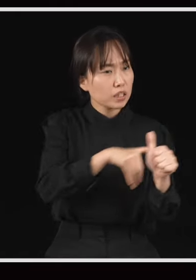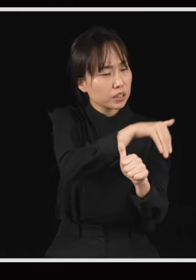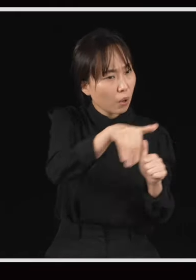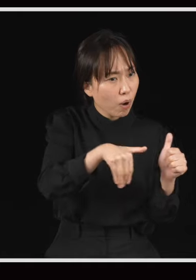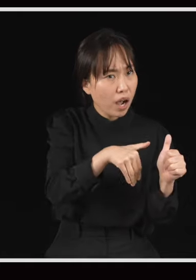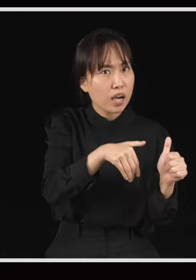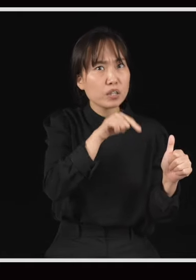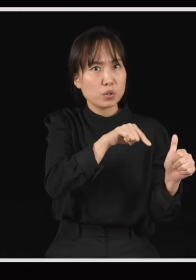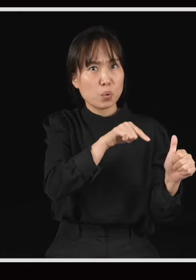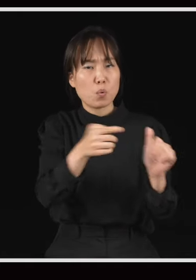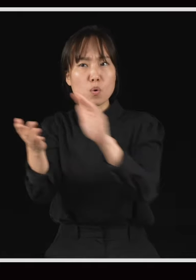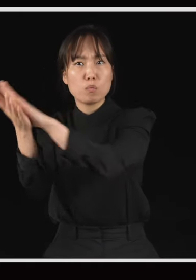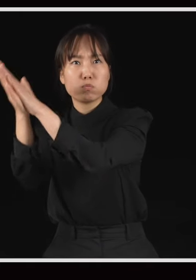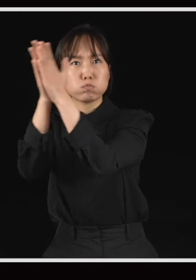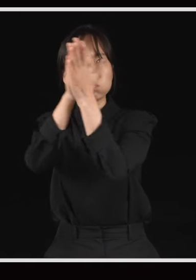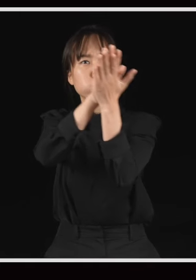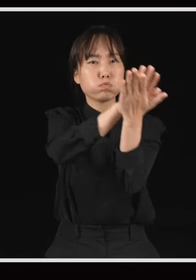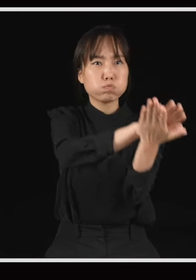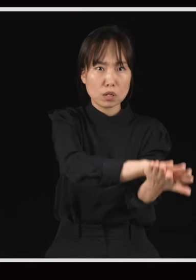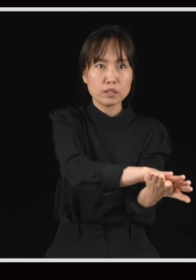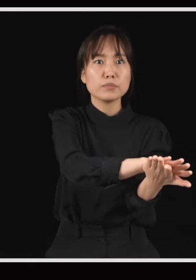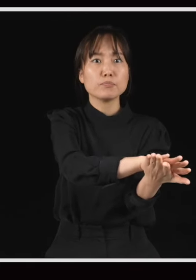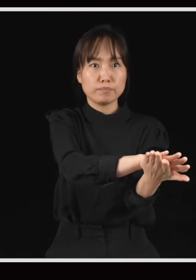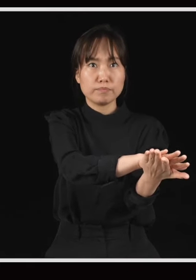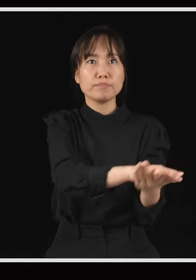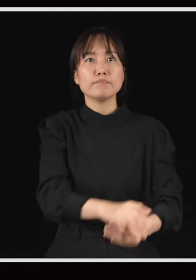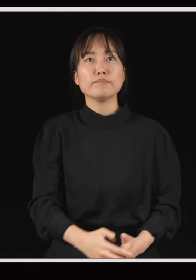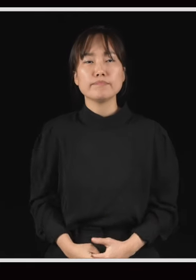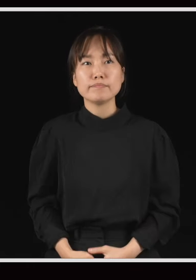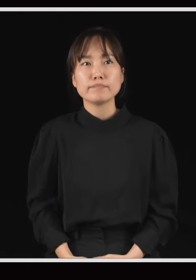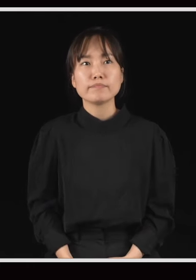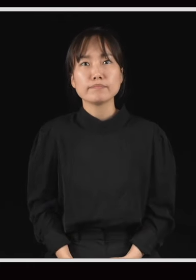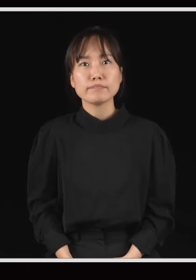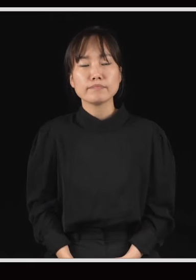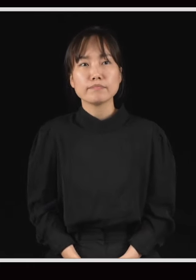보면 이 마음의 엔트로피를 높이는 방향으로 우리를 끌고 갑니다.